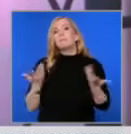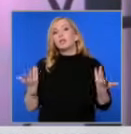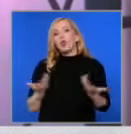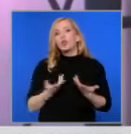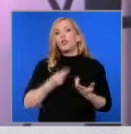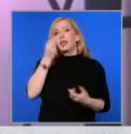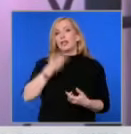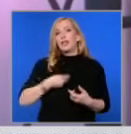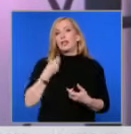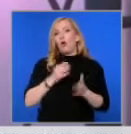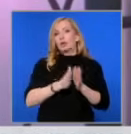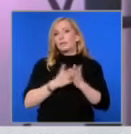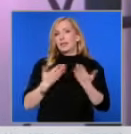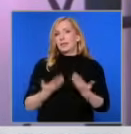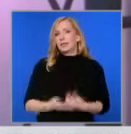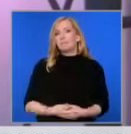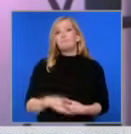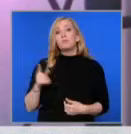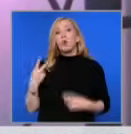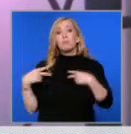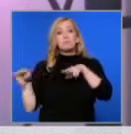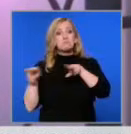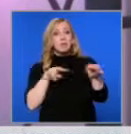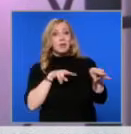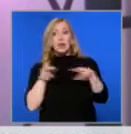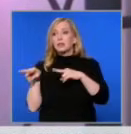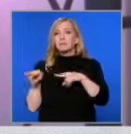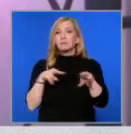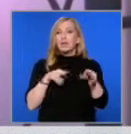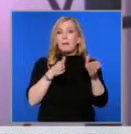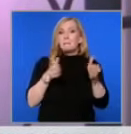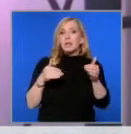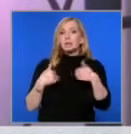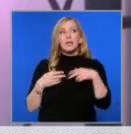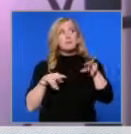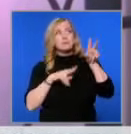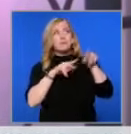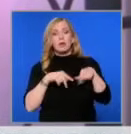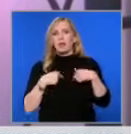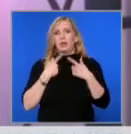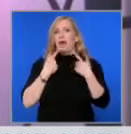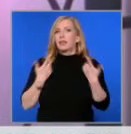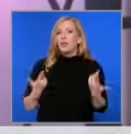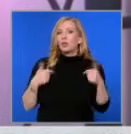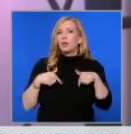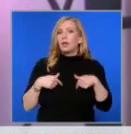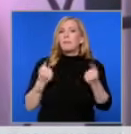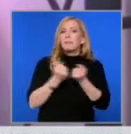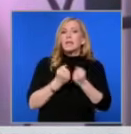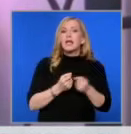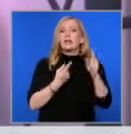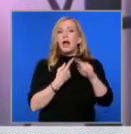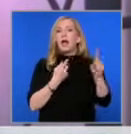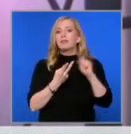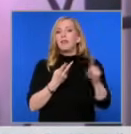и религиозна литература. Той гледа килията, гледа масата, гледа и етажерката. Е как така? Тук има място за една,